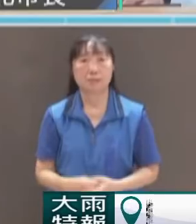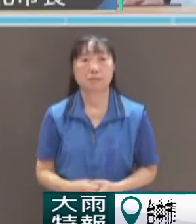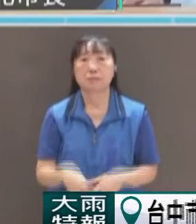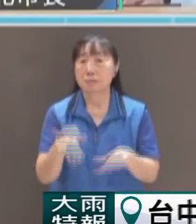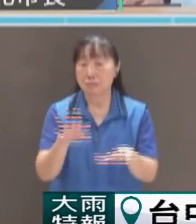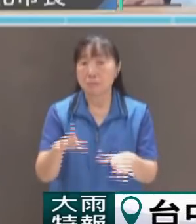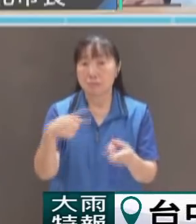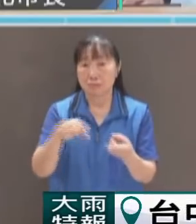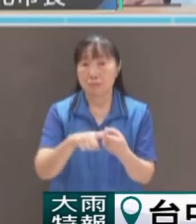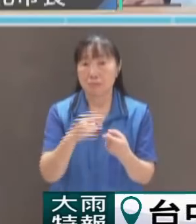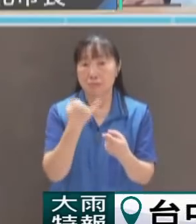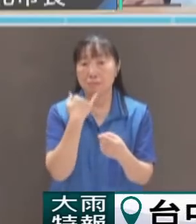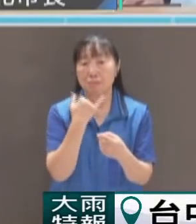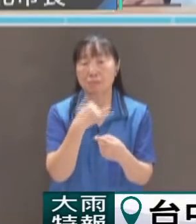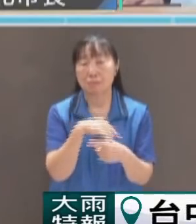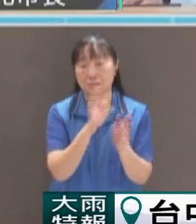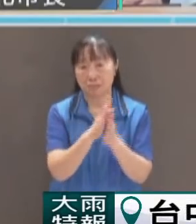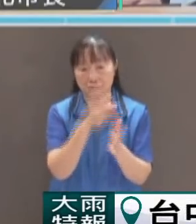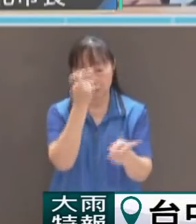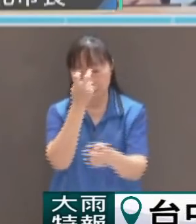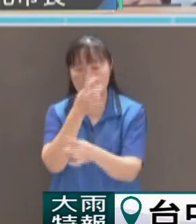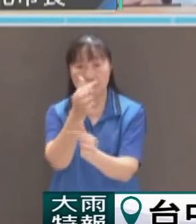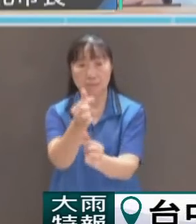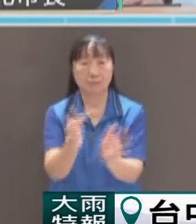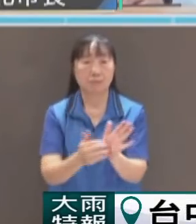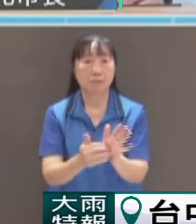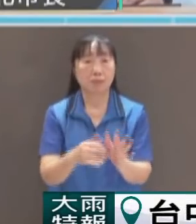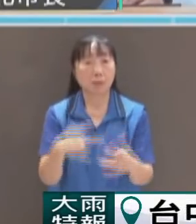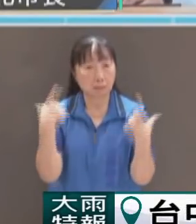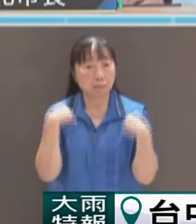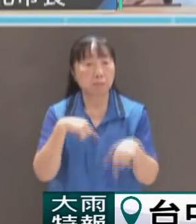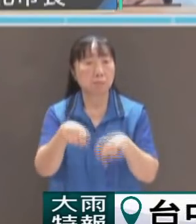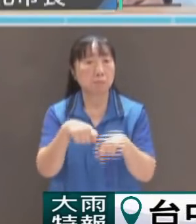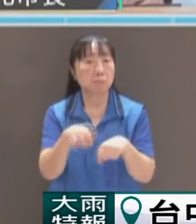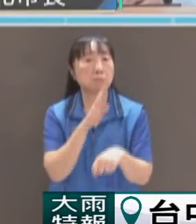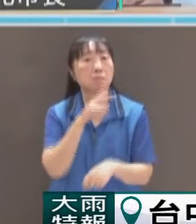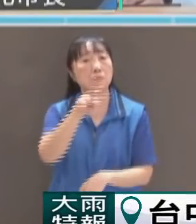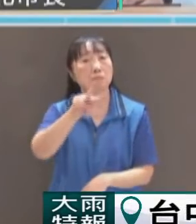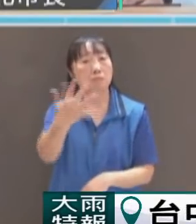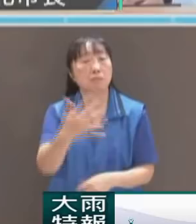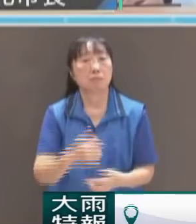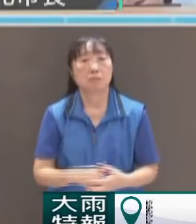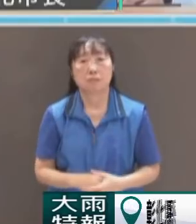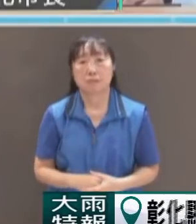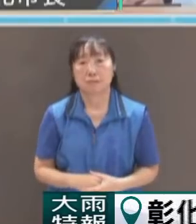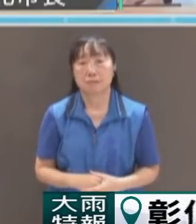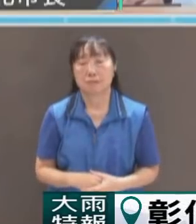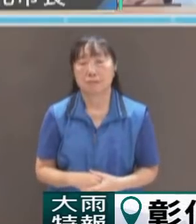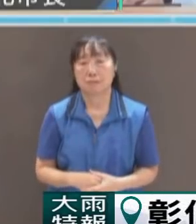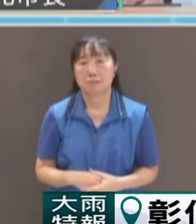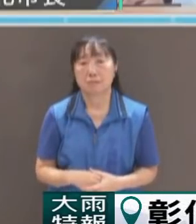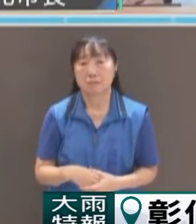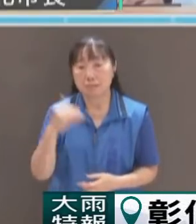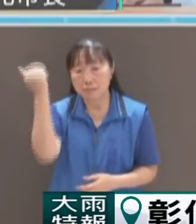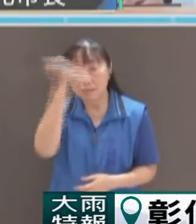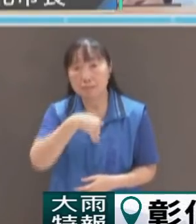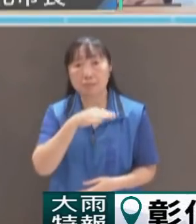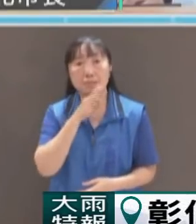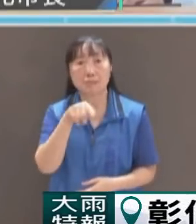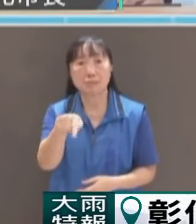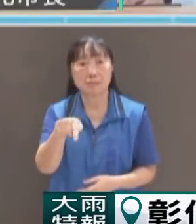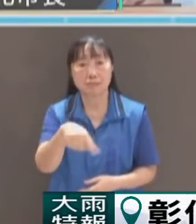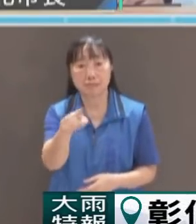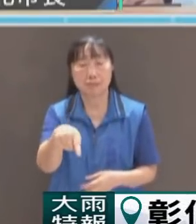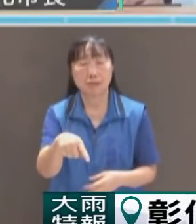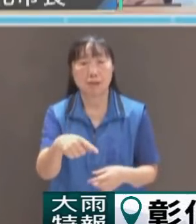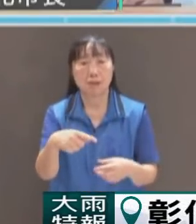应该可以完成整个快筛。我们本来预估大概是2500，没想到很多的这些